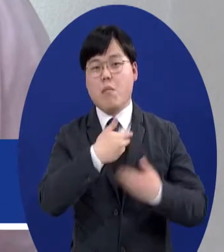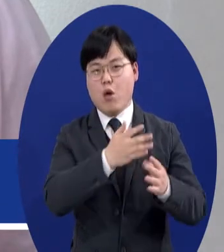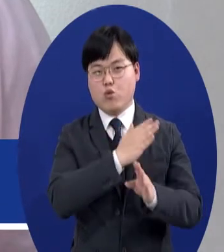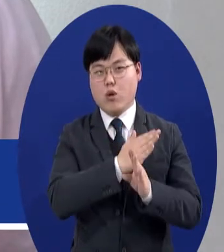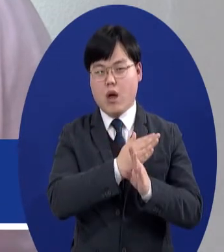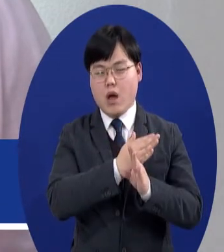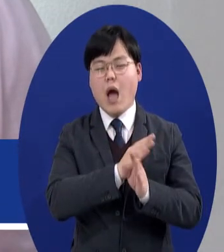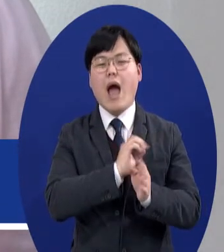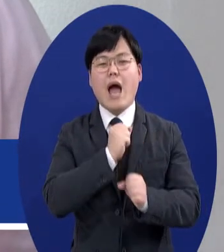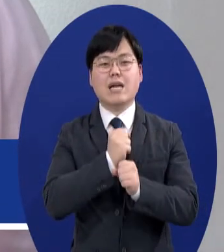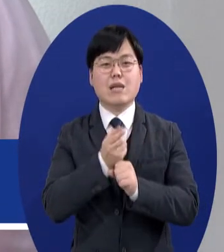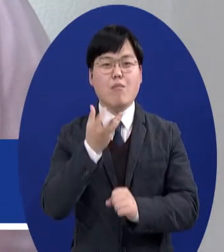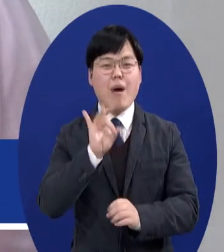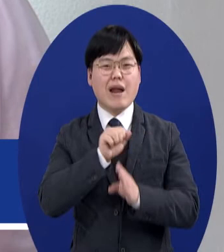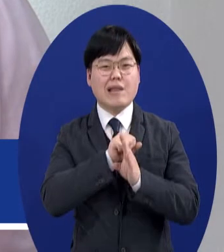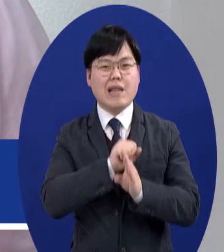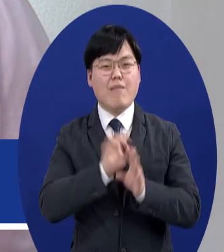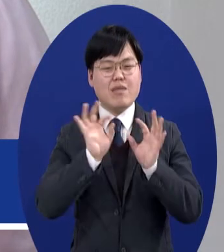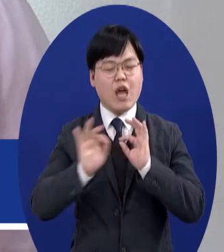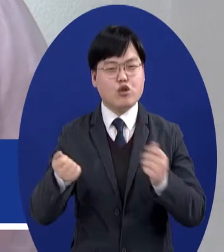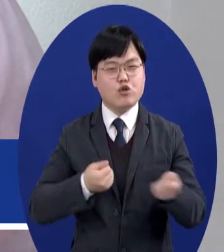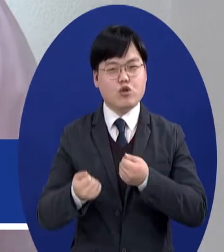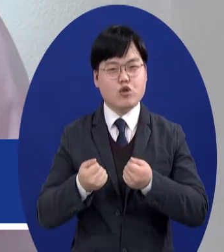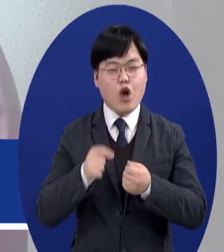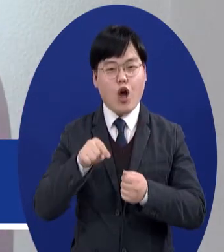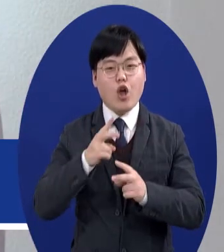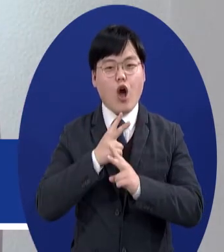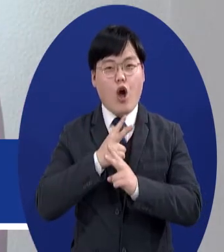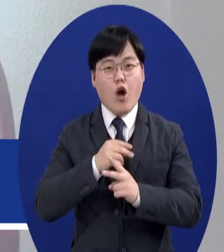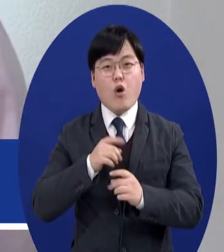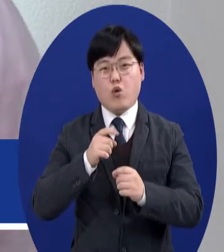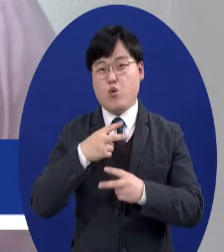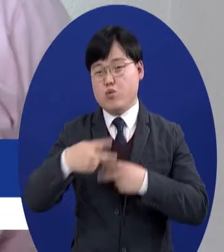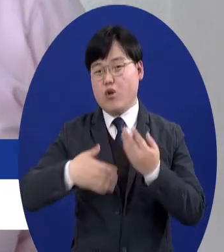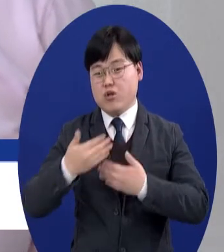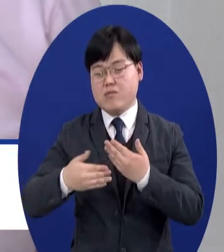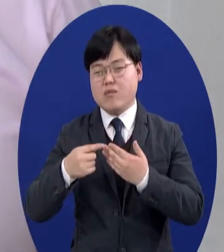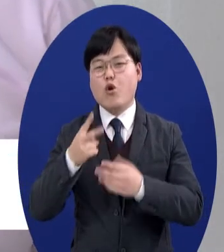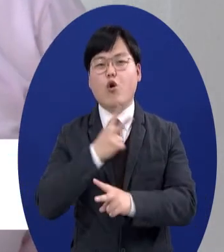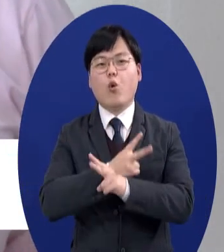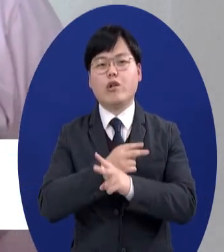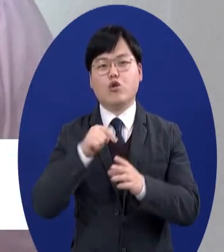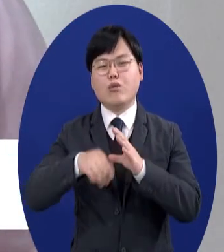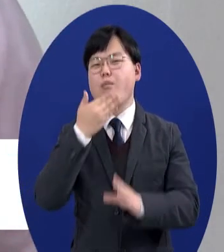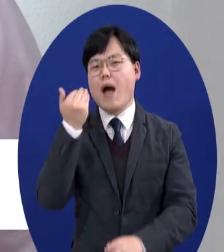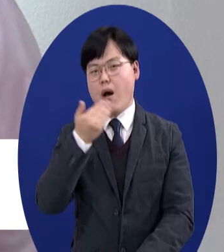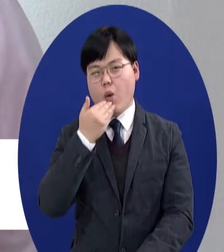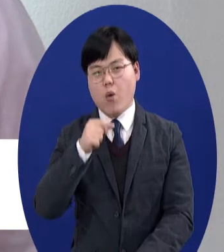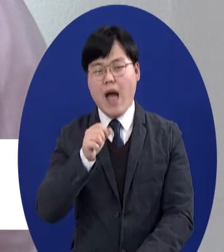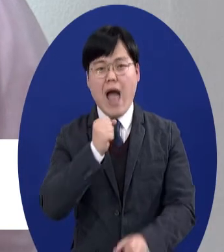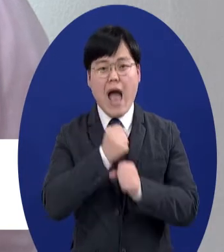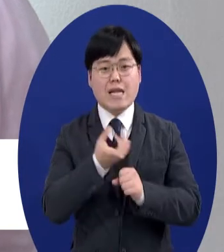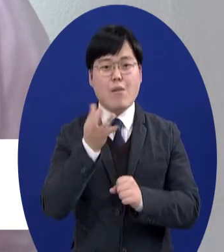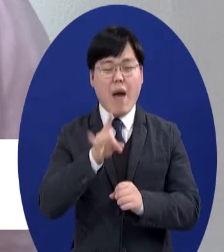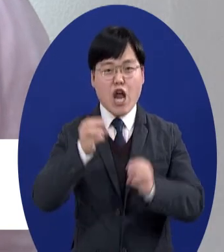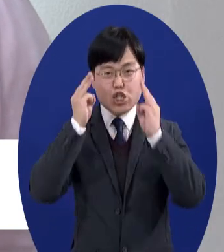дарамттай холбоотой та яг нарийн зохицуулалт 99 оны үе одоо үлчиж байгаа хөдөлмөрийн тухай хуулийн дээр бол байхгүй шүү дээ. Энд дээр яг энийг ажлын байрны дарамтыг ингэ